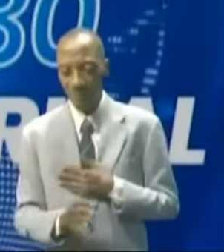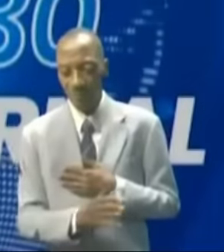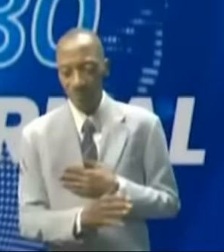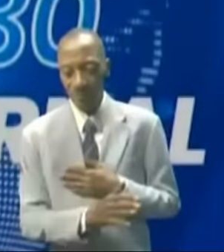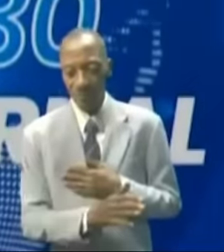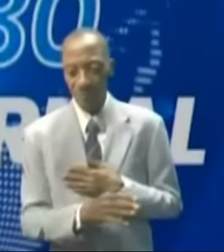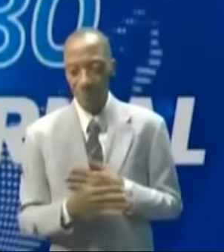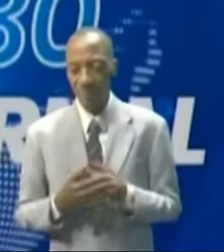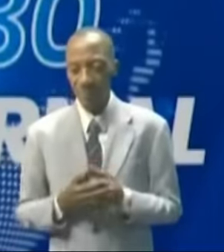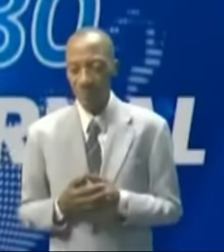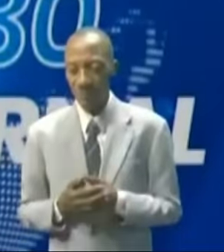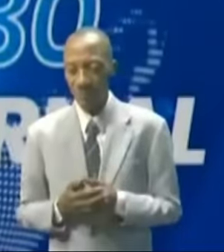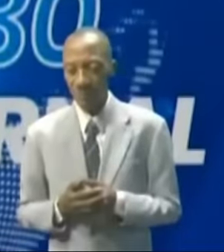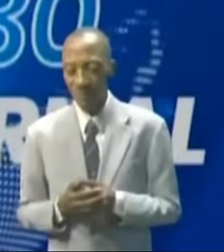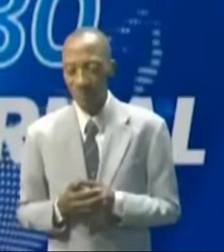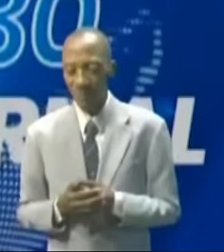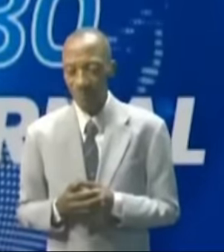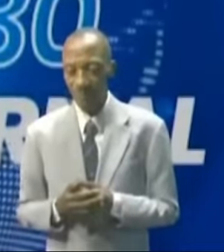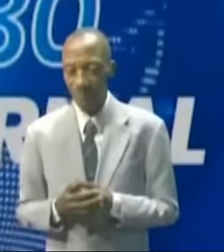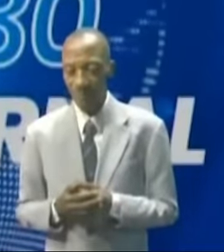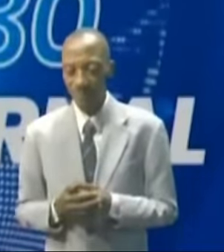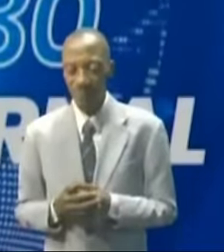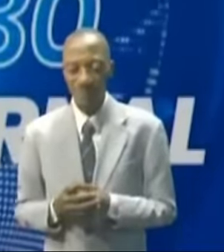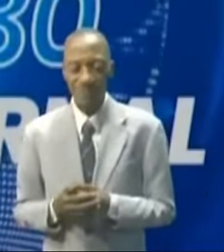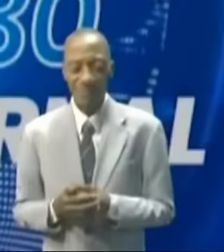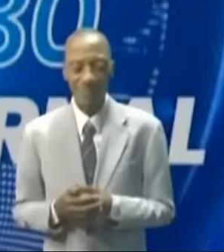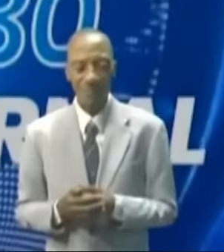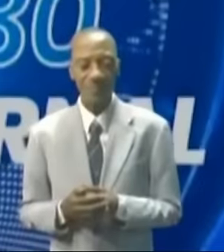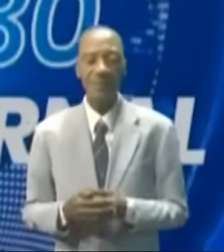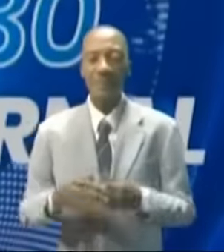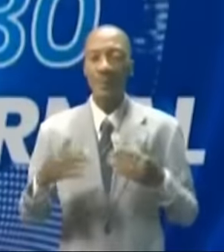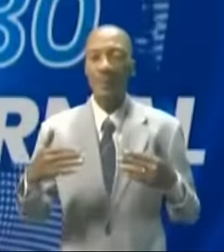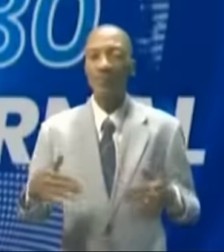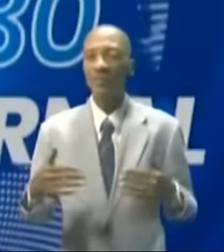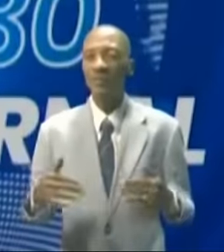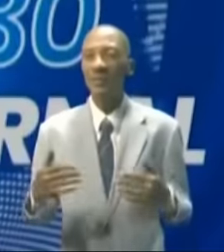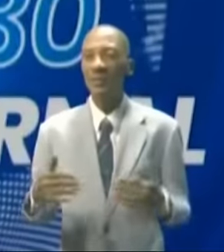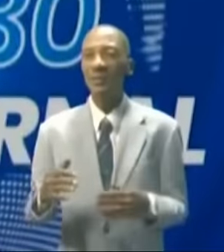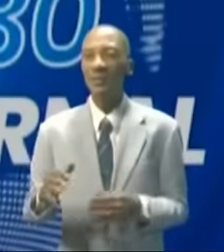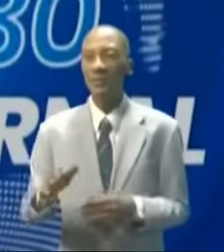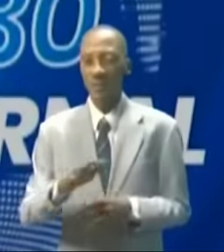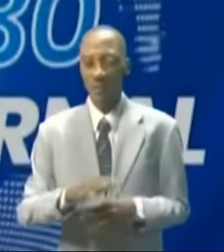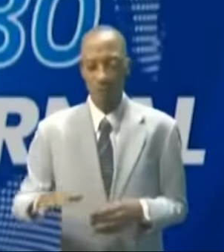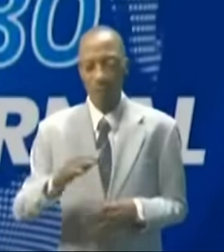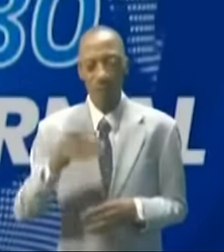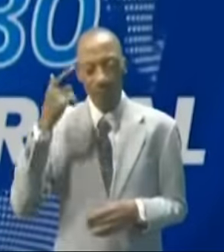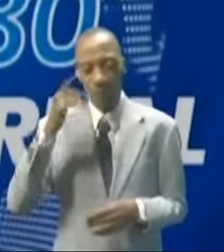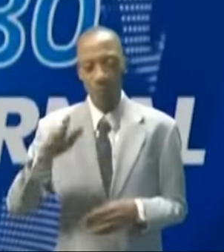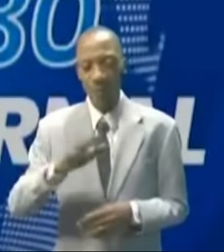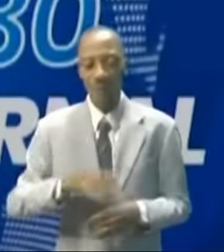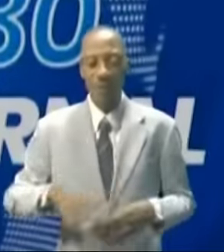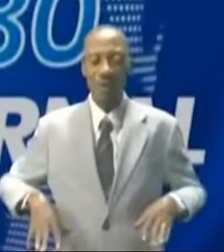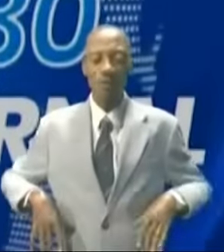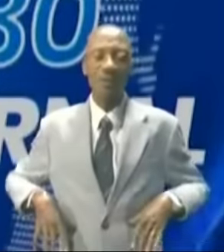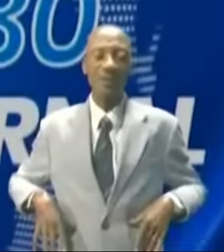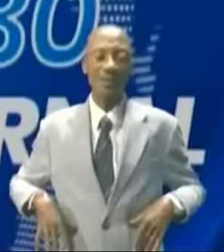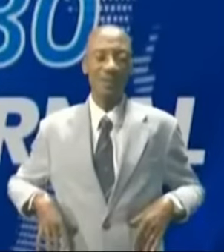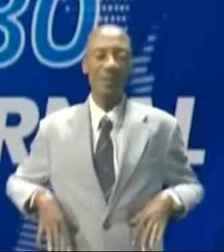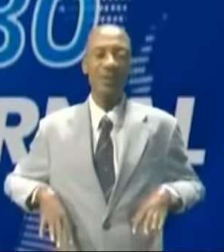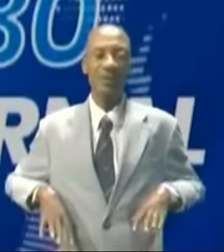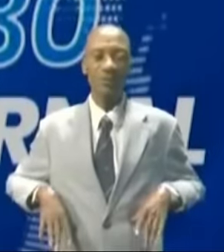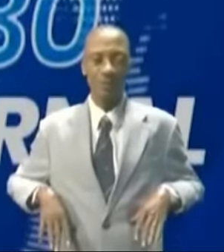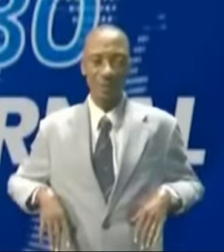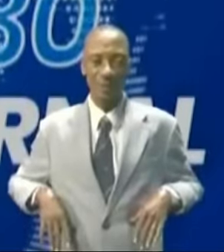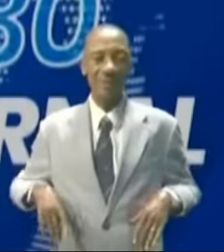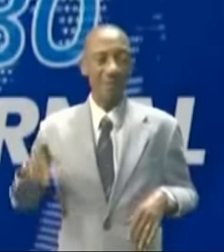sera célébrée le 12 juin prochain. En attendant, l'ambassadeur de la Russie en République démocratique du Congo